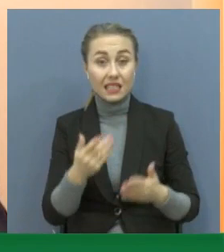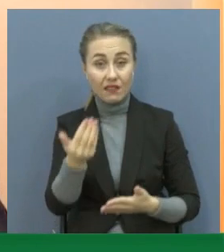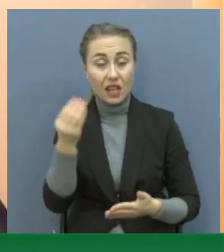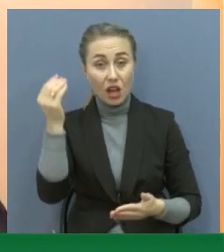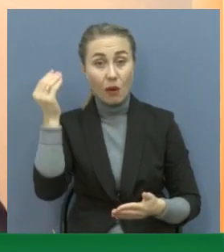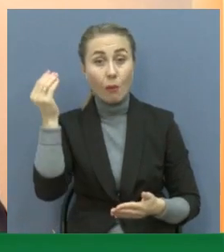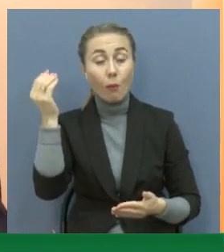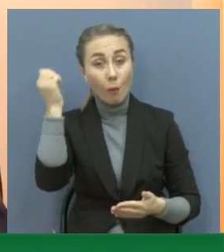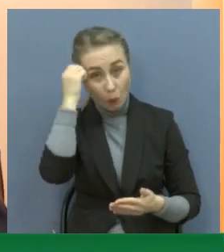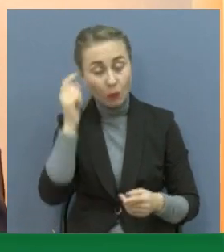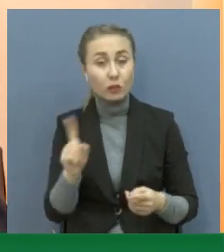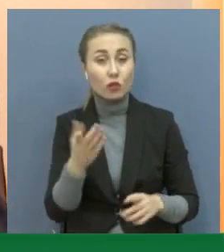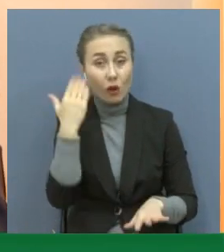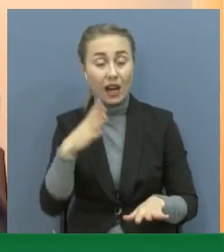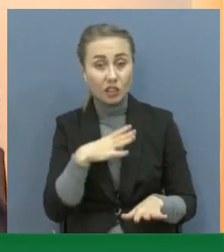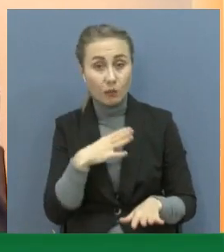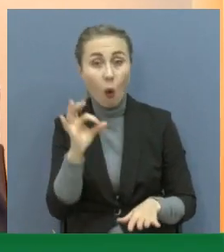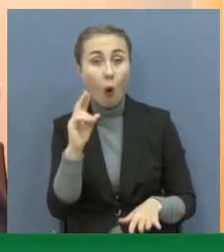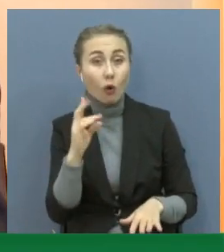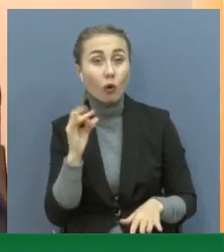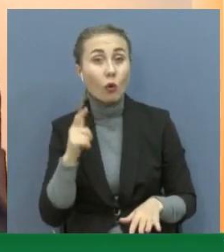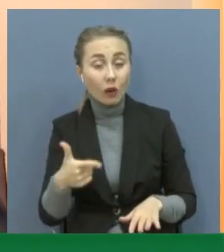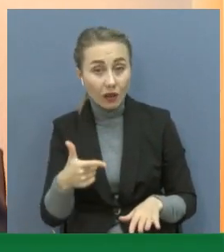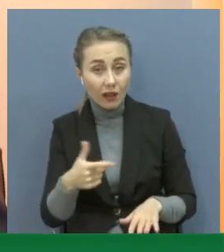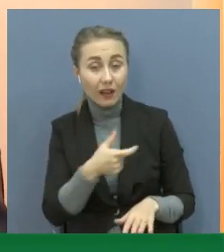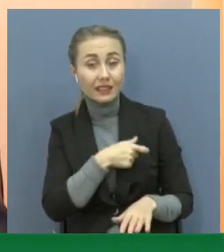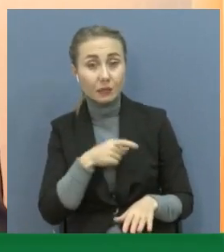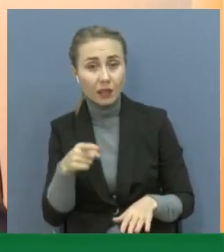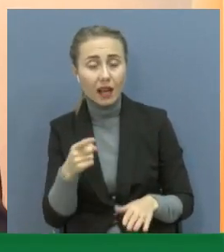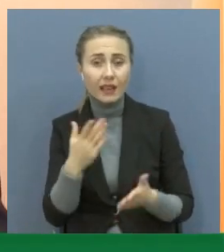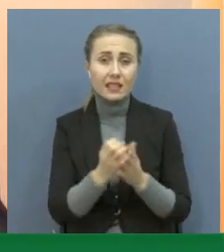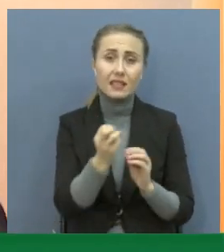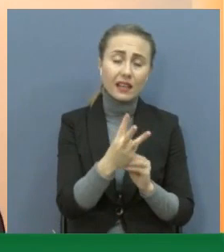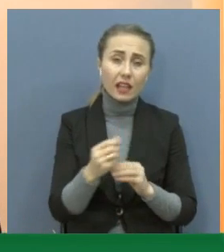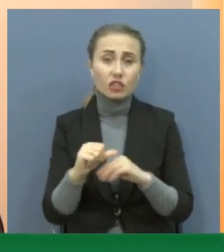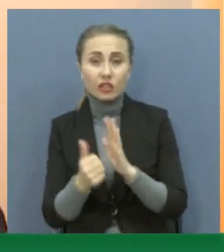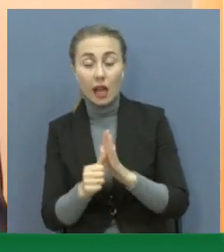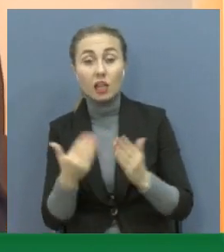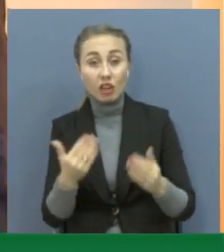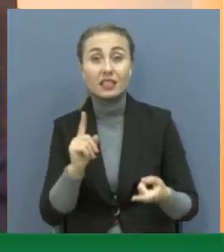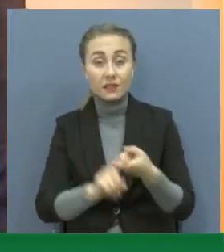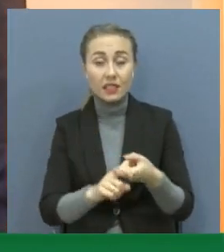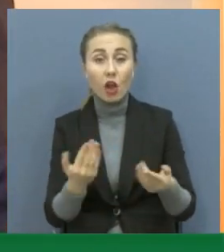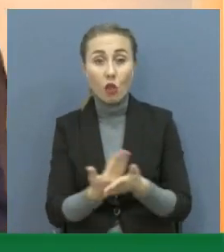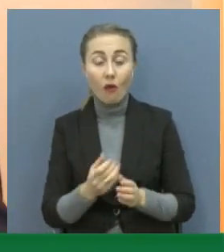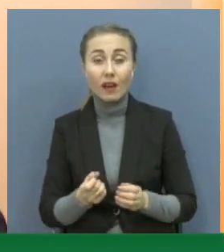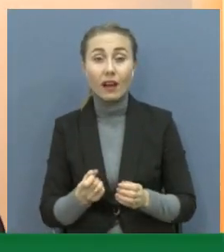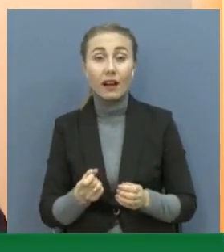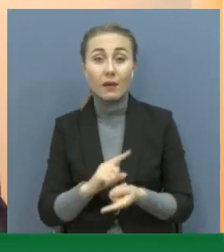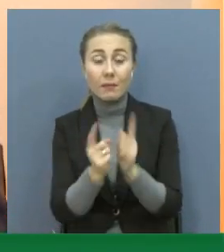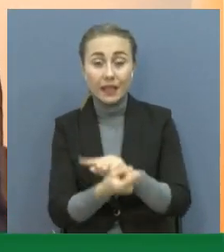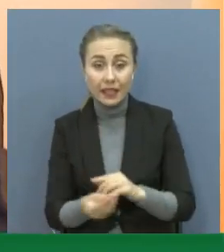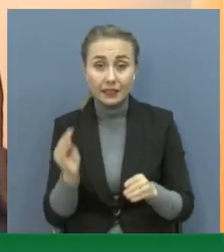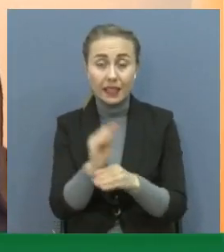что раньше были округа, то есть по числу депутатов Г13, Г16, сейчас в связи с нововведением, это